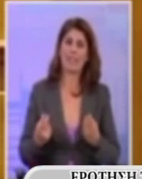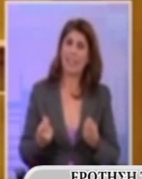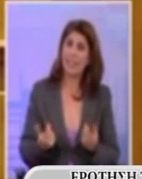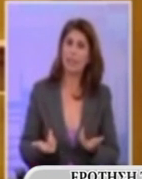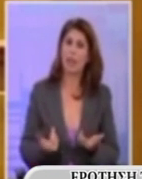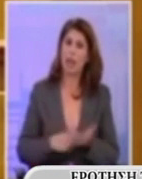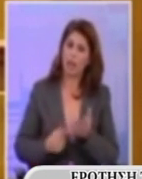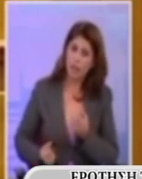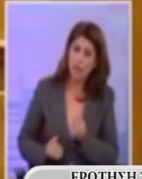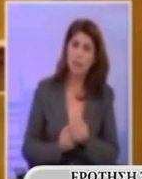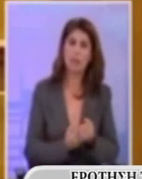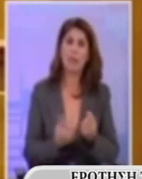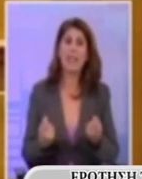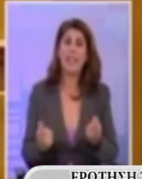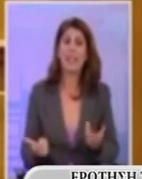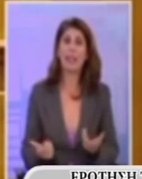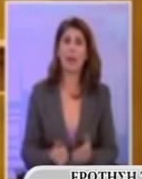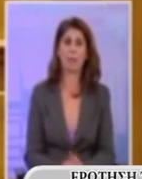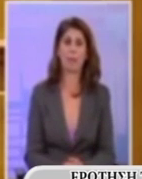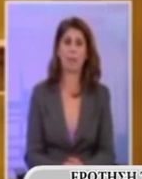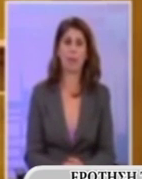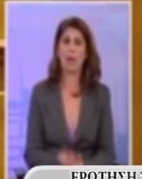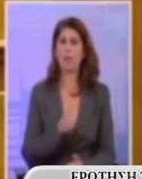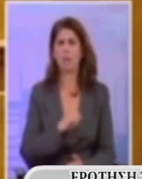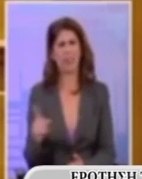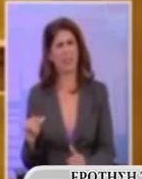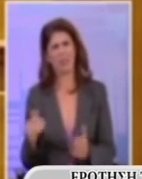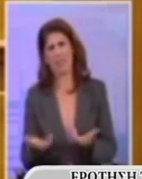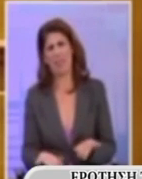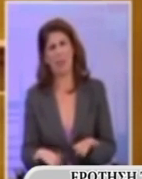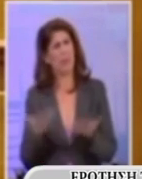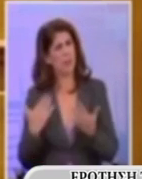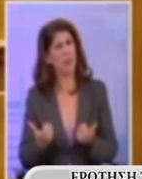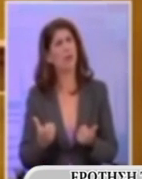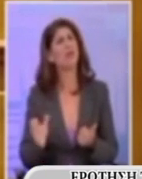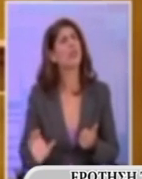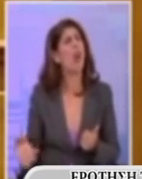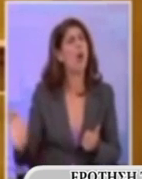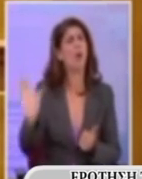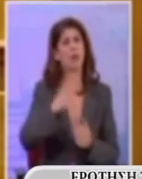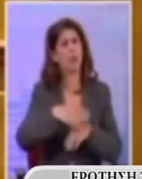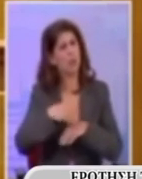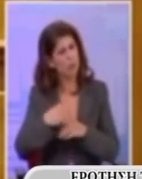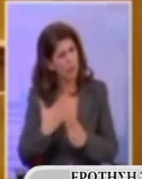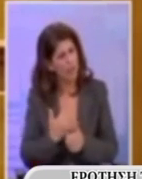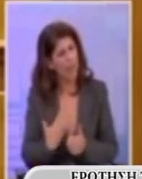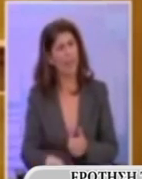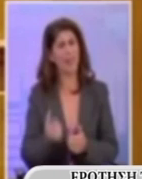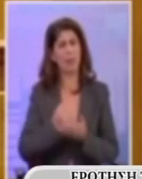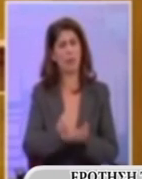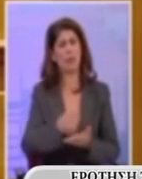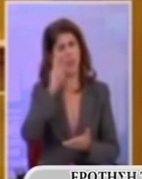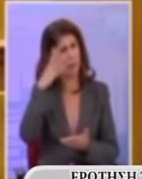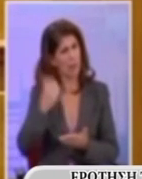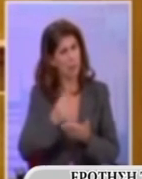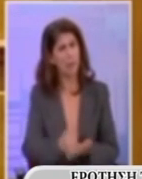που συμβάλλει στη βιώσιμη ανάπτυξη του τόπου μας. Εξάλλου, το κέρδος δεν είναι μόνο οικονομικό ή περιβαλλοντικό, αλλά και παιδαγωγικό,